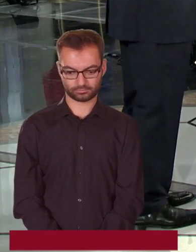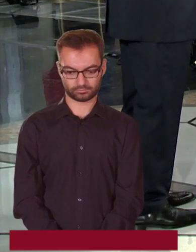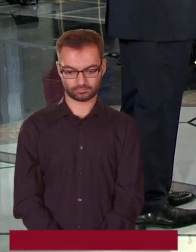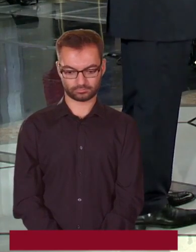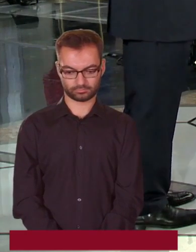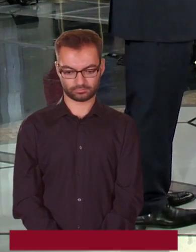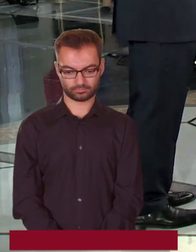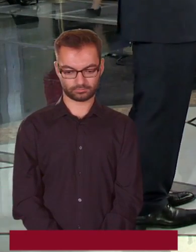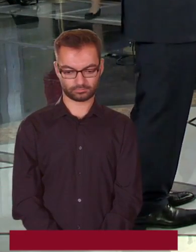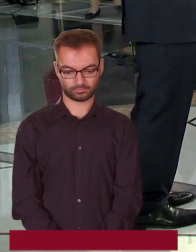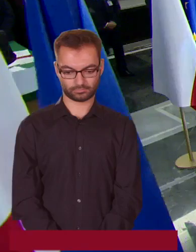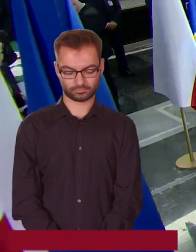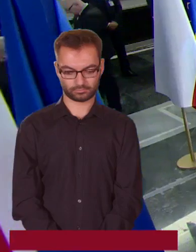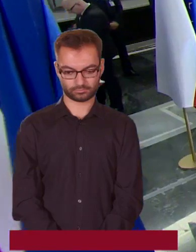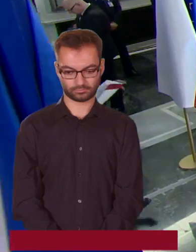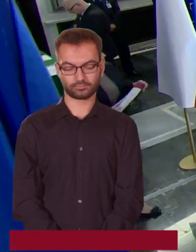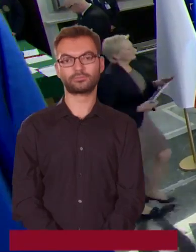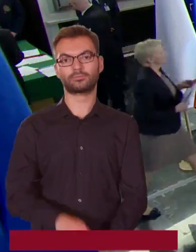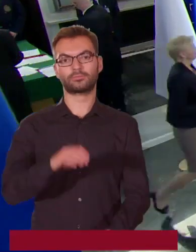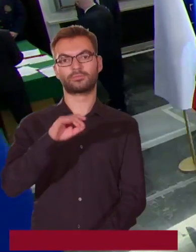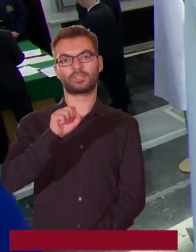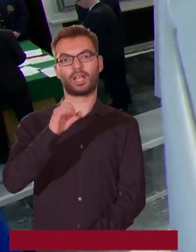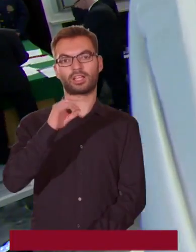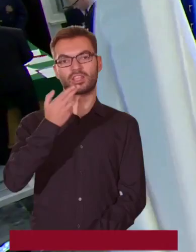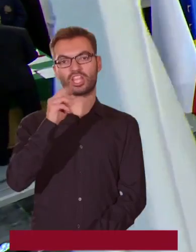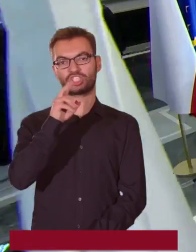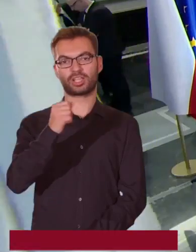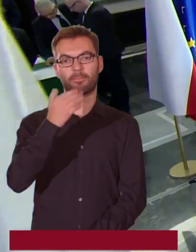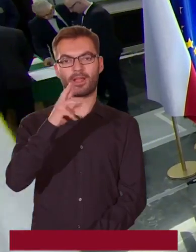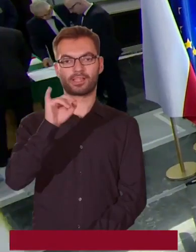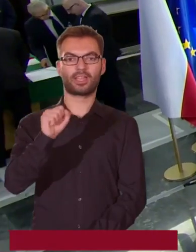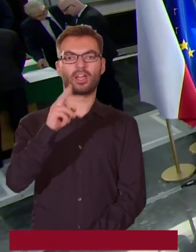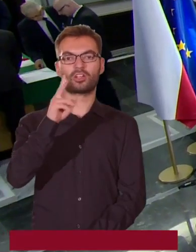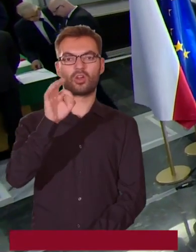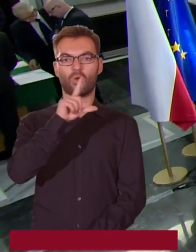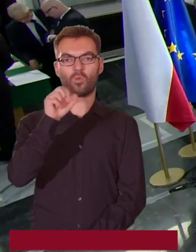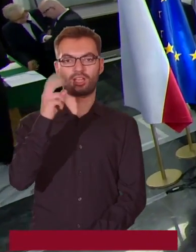Poproszę panią Agnieszkę Marię Kołacz-Leszczyńską.